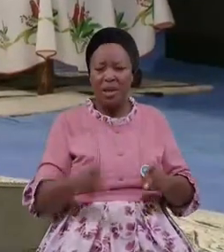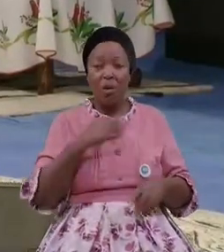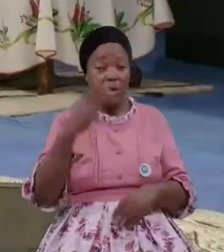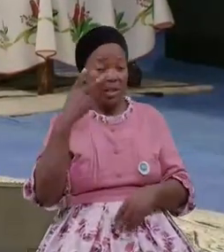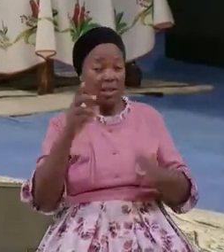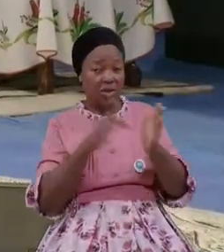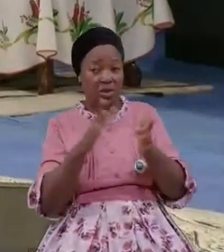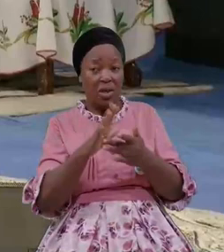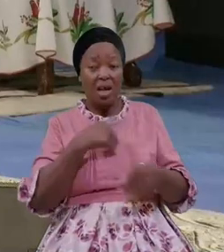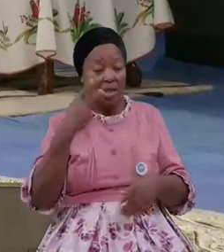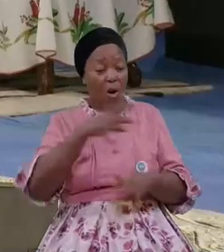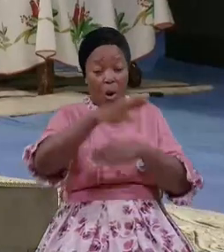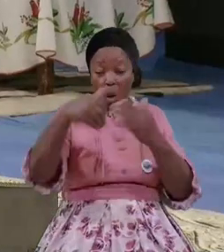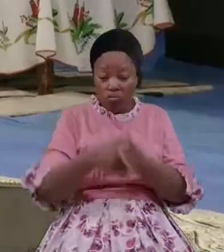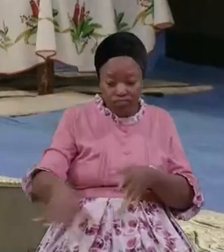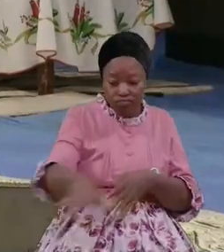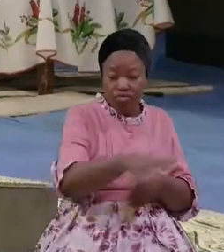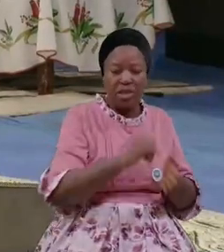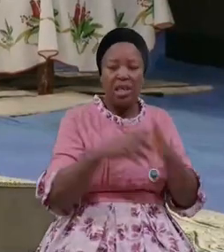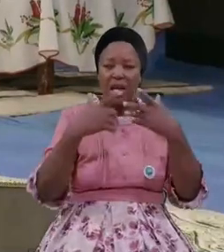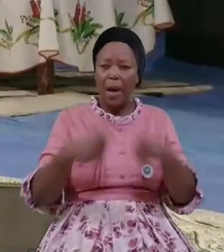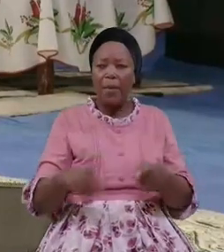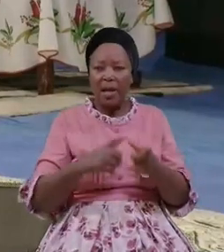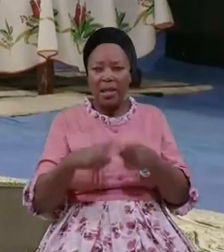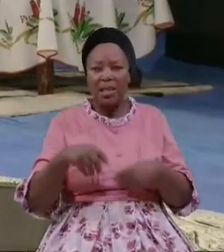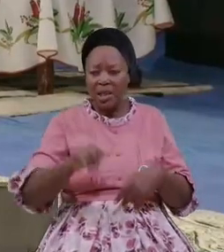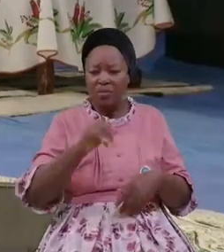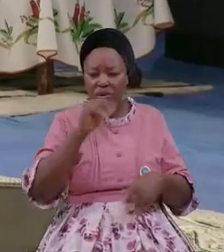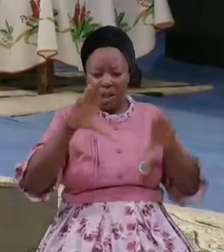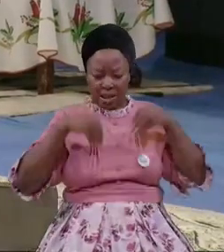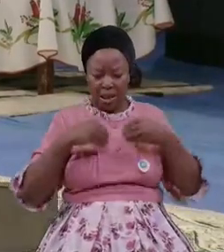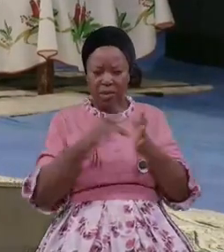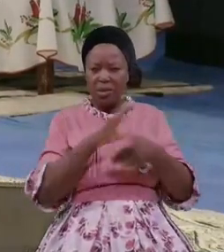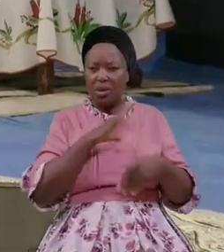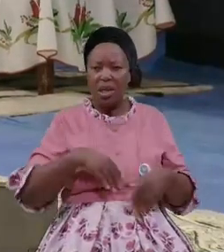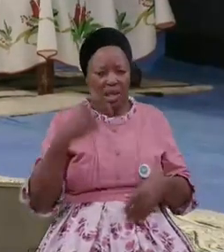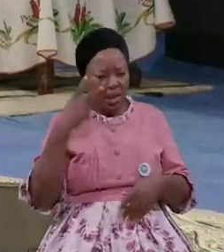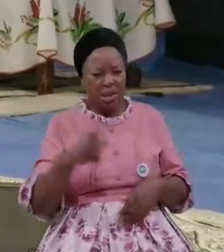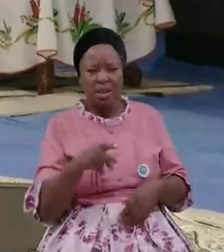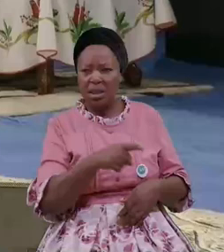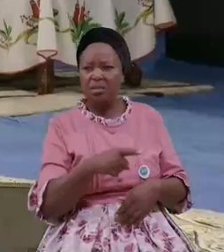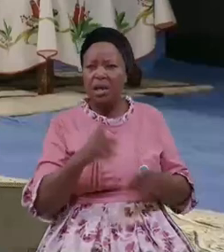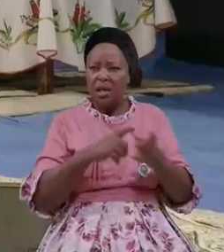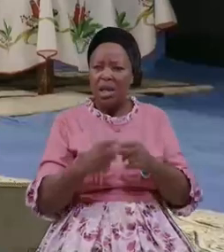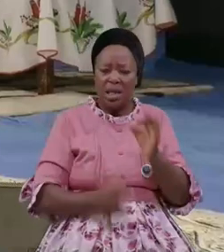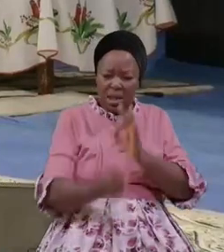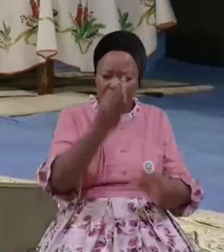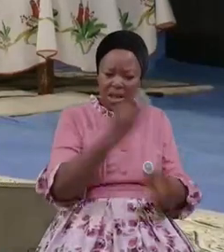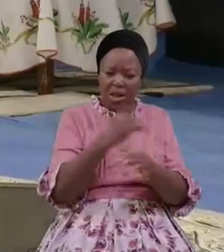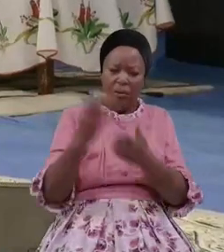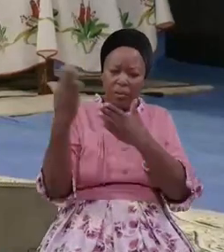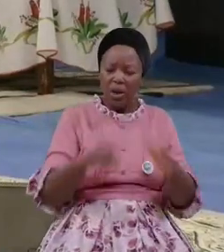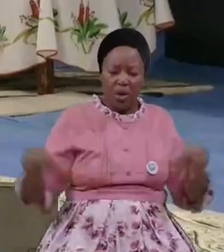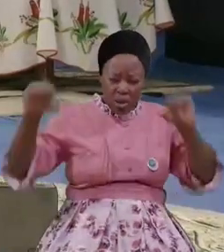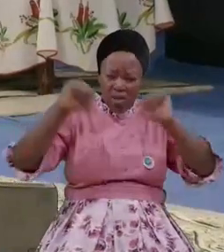Jésus va voir toutes ces choses qui étaient arrivées et ne va pas accepter Christ regardez regardez-le au lieu d'apporter la